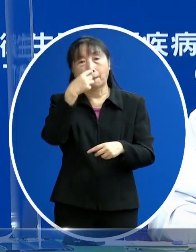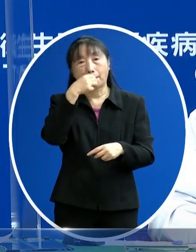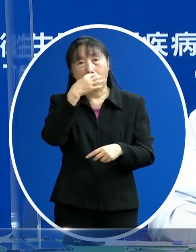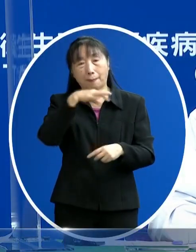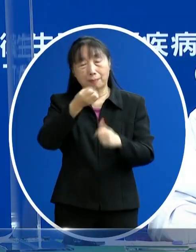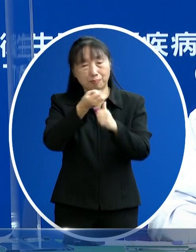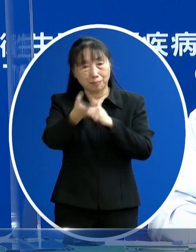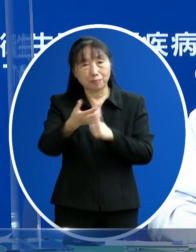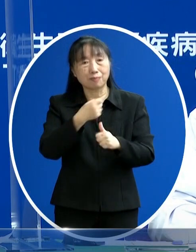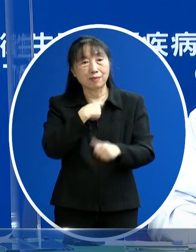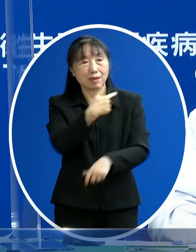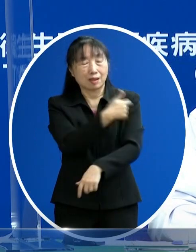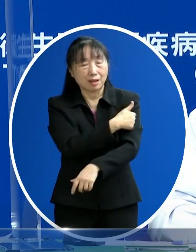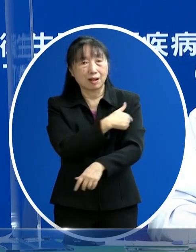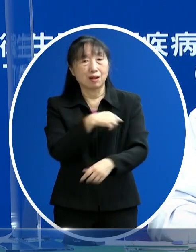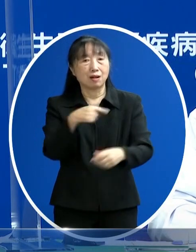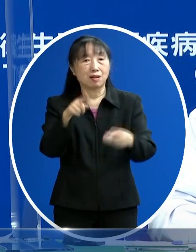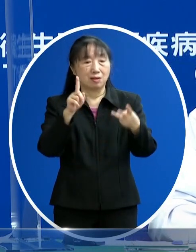AZ，